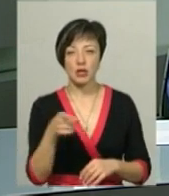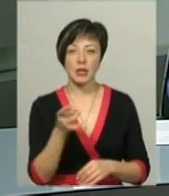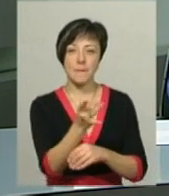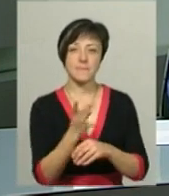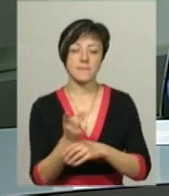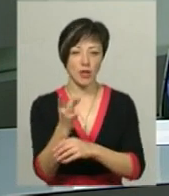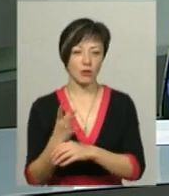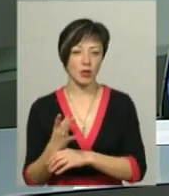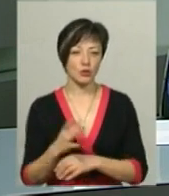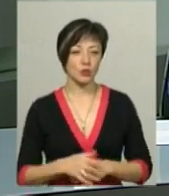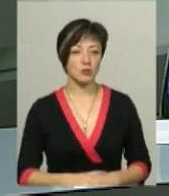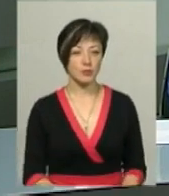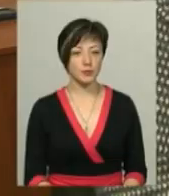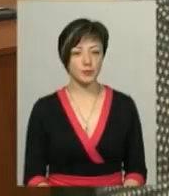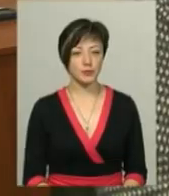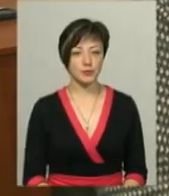мінометного обстрілу.